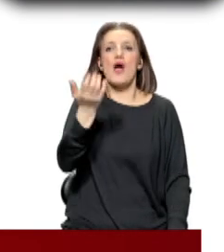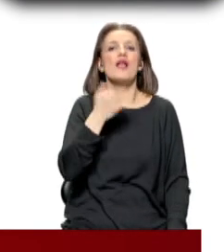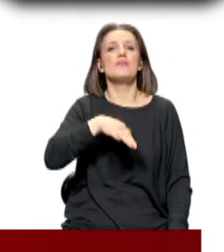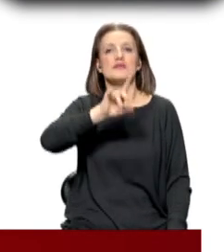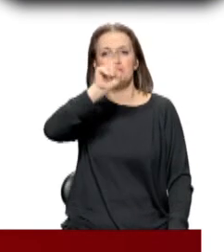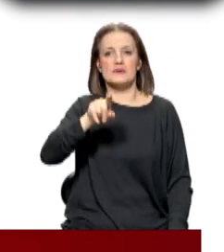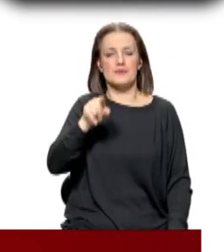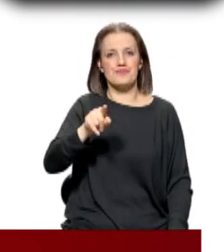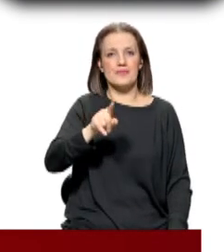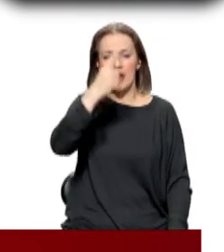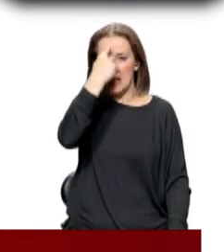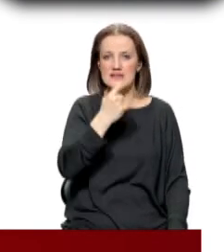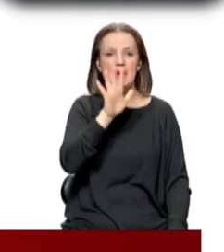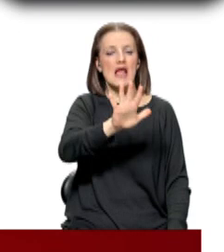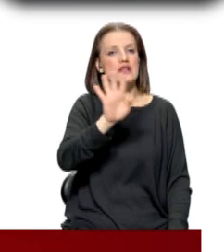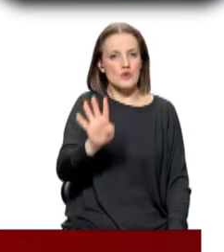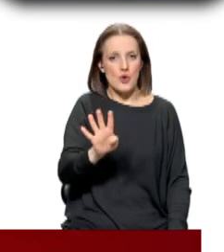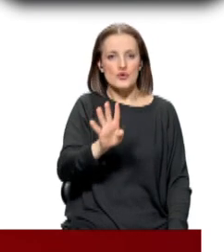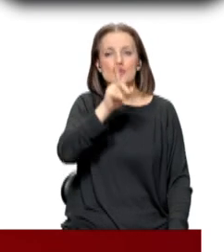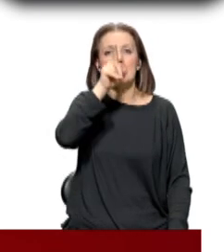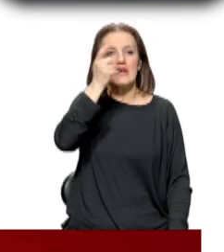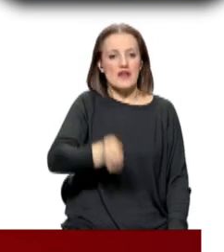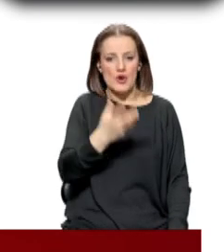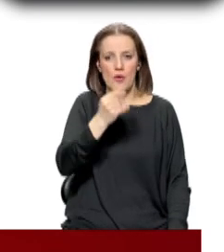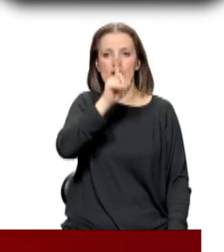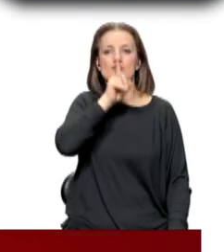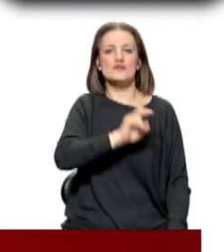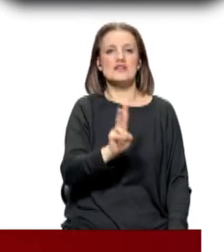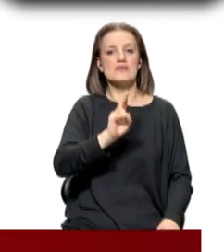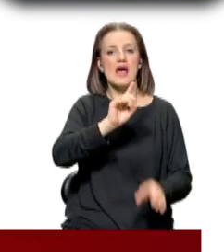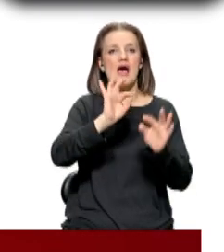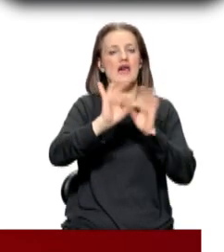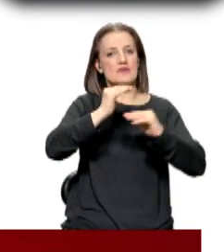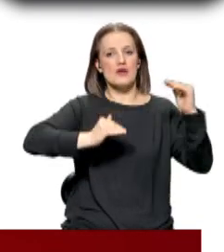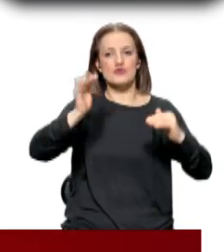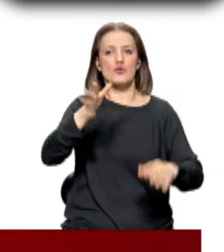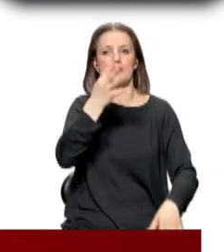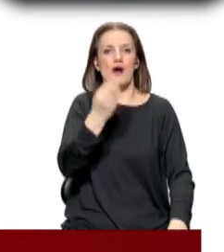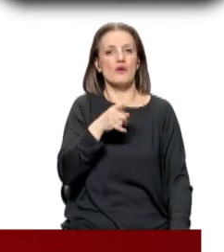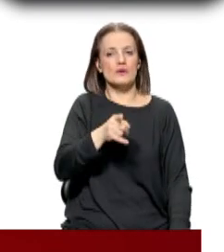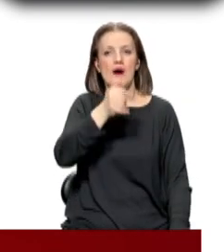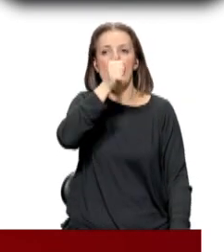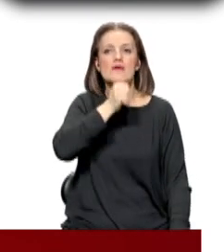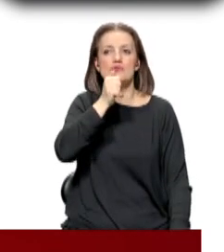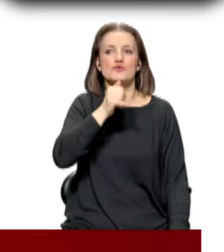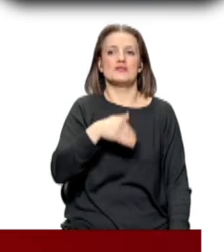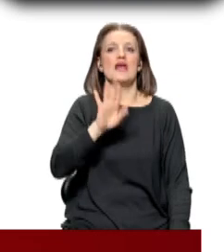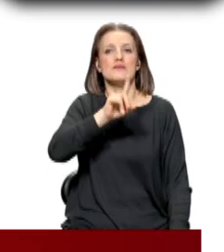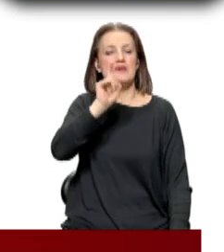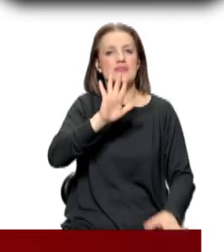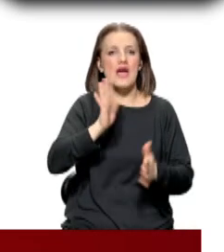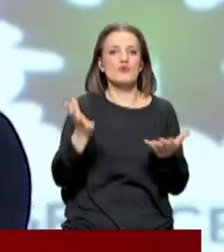54, gerçekte 120 enflasyon ne oldu? Peki Türkiye'nin CDS'leri 600 lira yaklaşık değil mi?